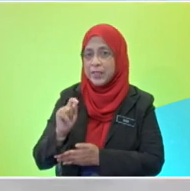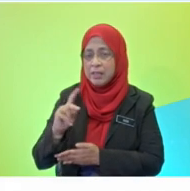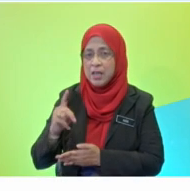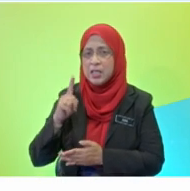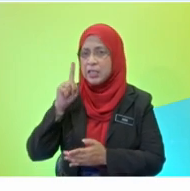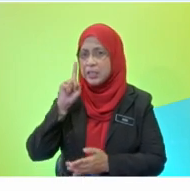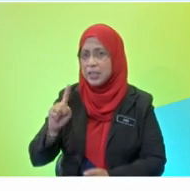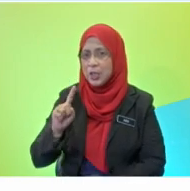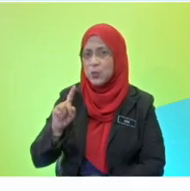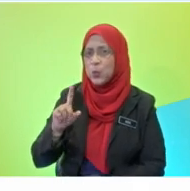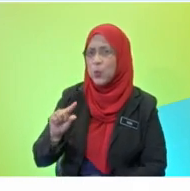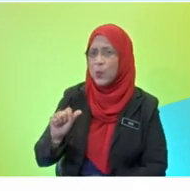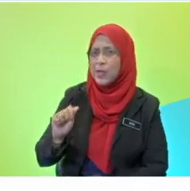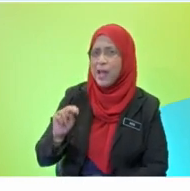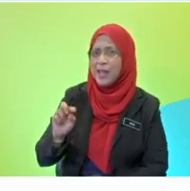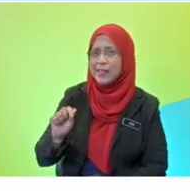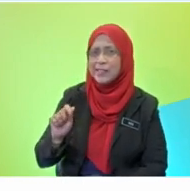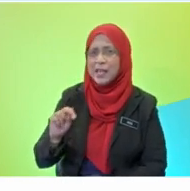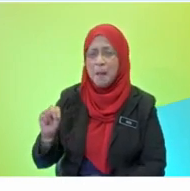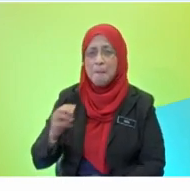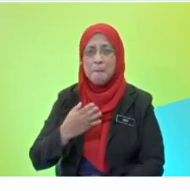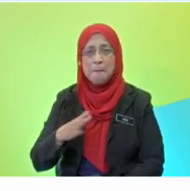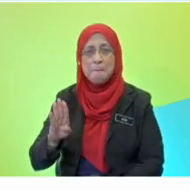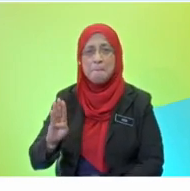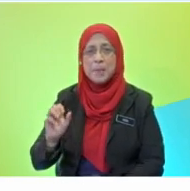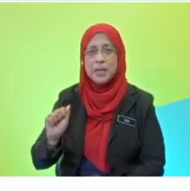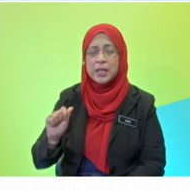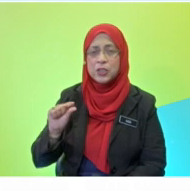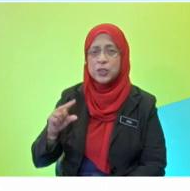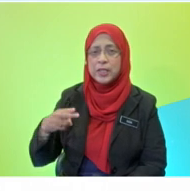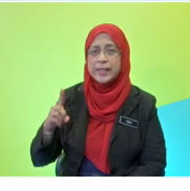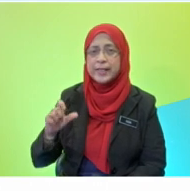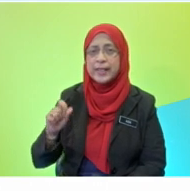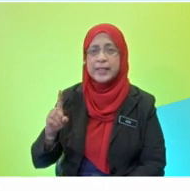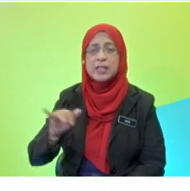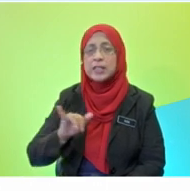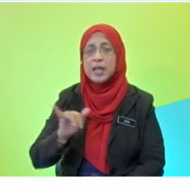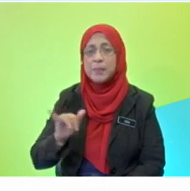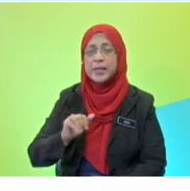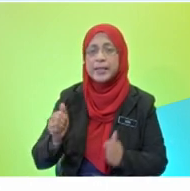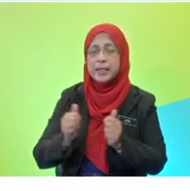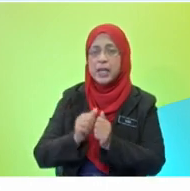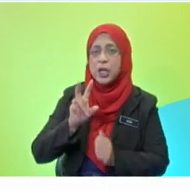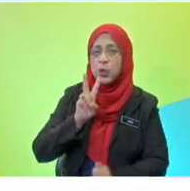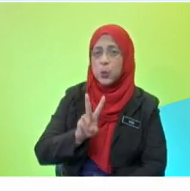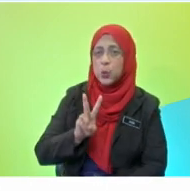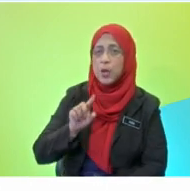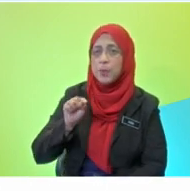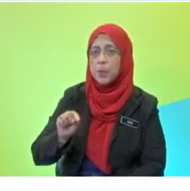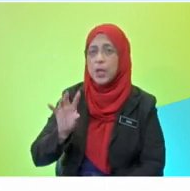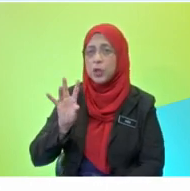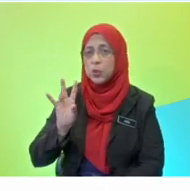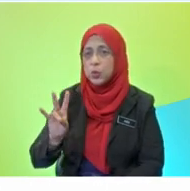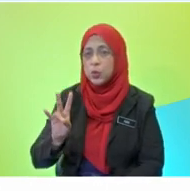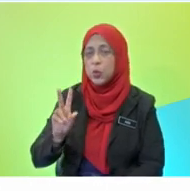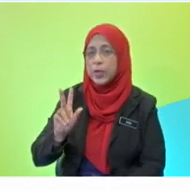dari mana ini kampung saya ya maka dia bersama = 2 perpuluhan 7 kg